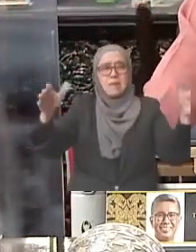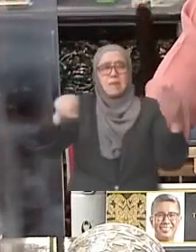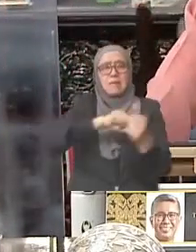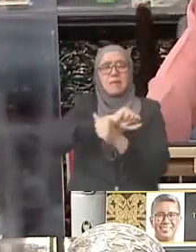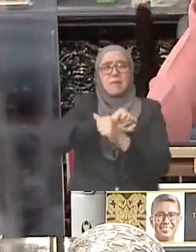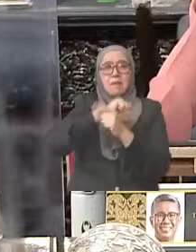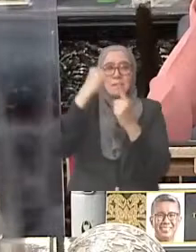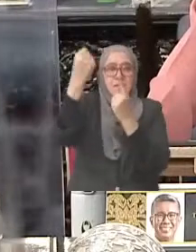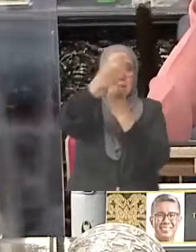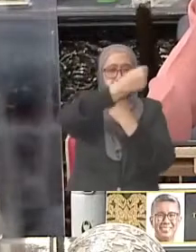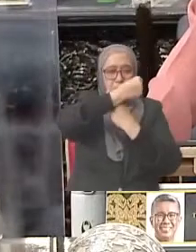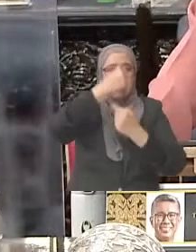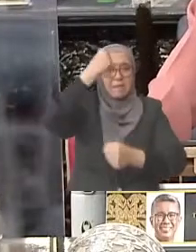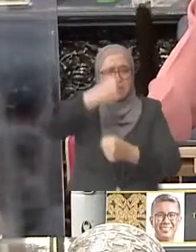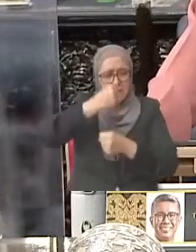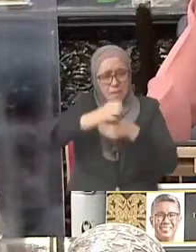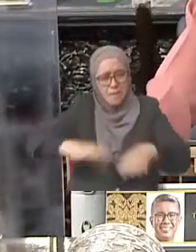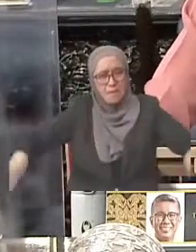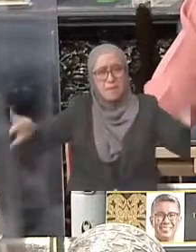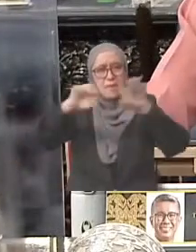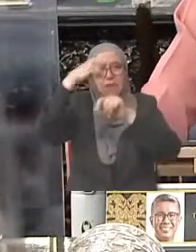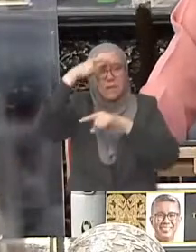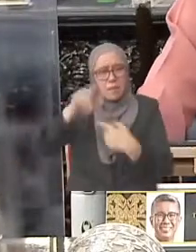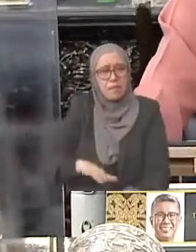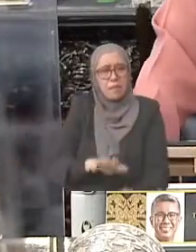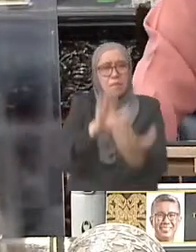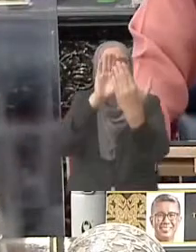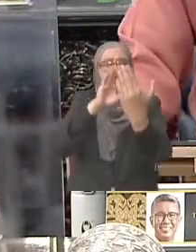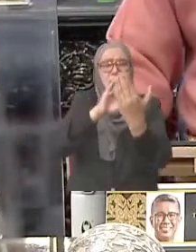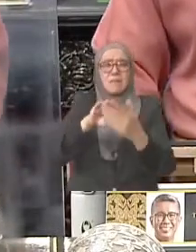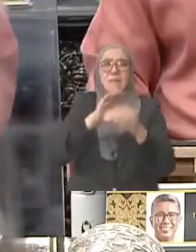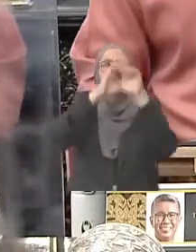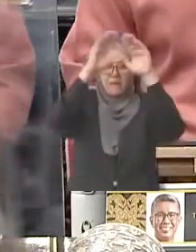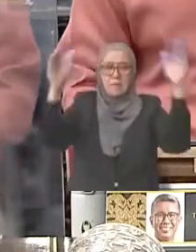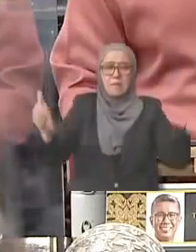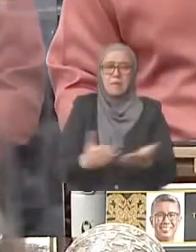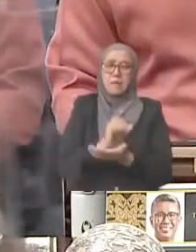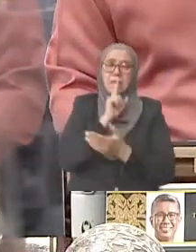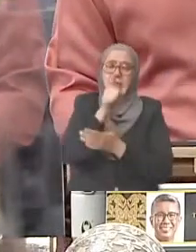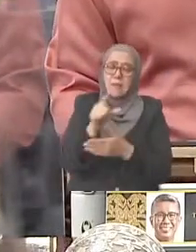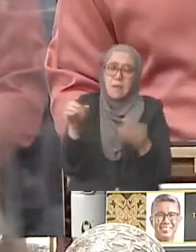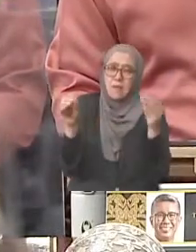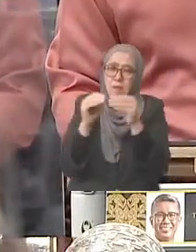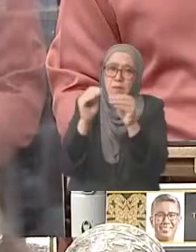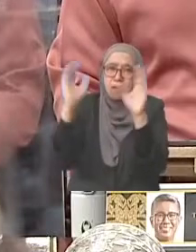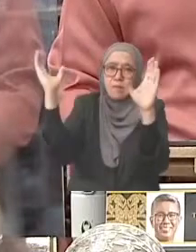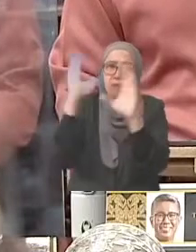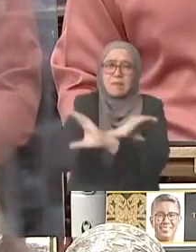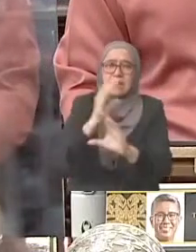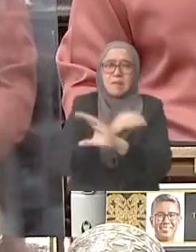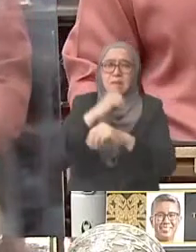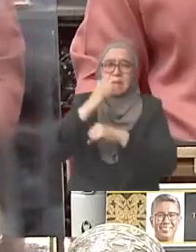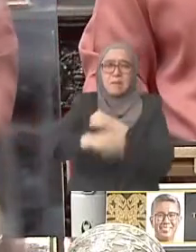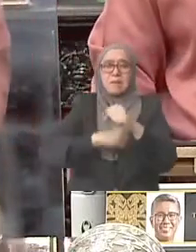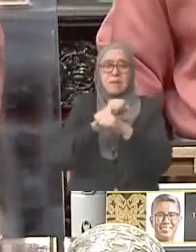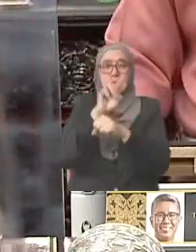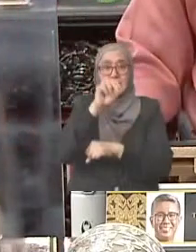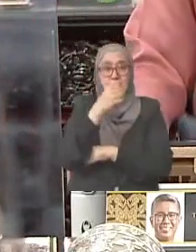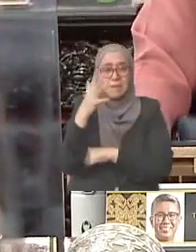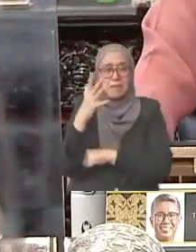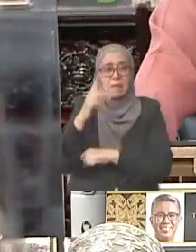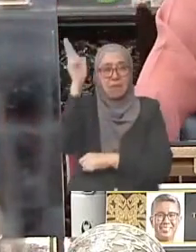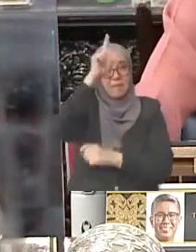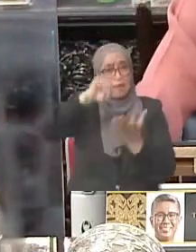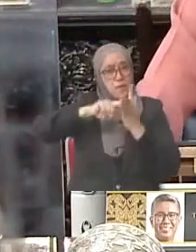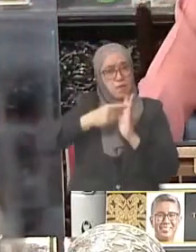mereka berhadapan dengan dunia sebenarnya yang kian mencoba sejak 2019 kerajaan telah mulai membanyak lawan sebanyak